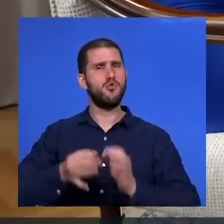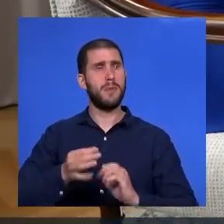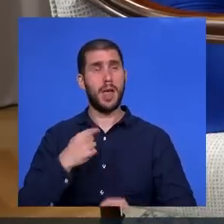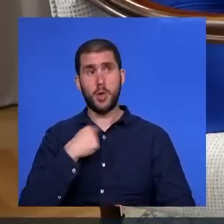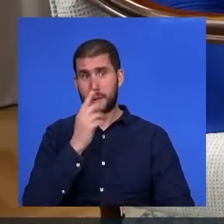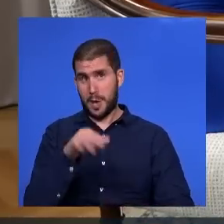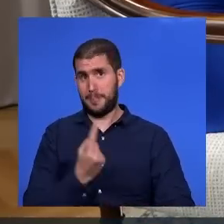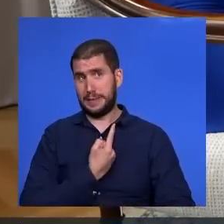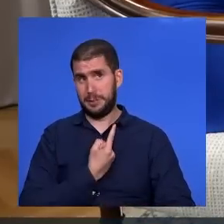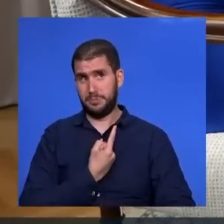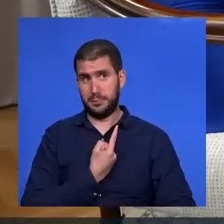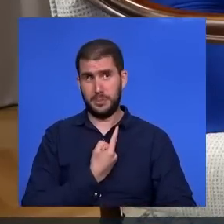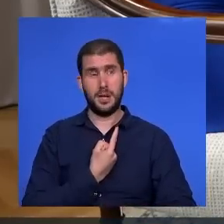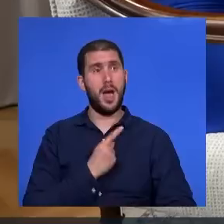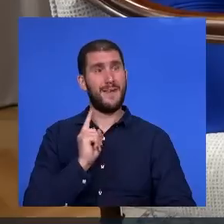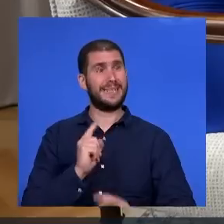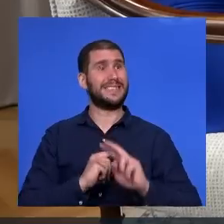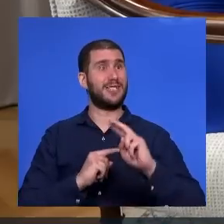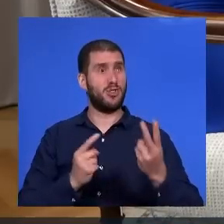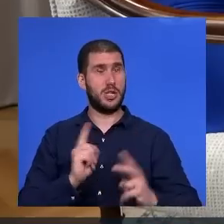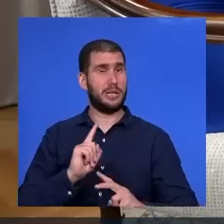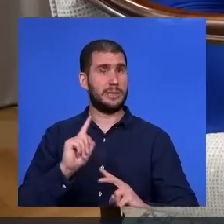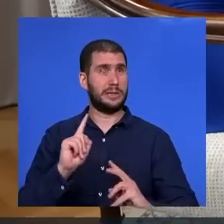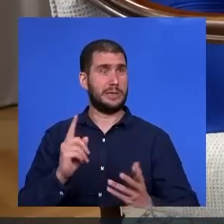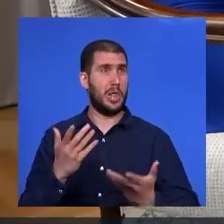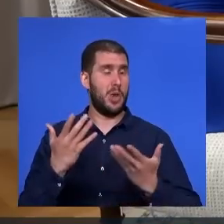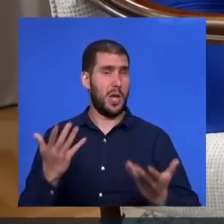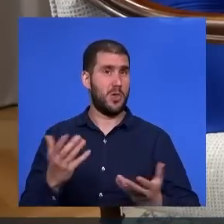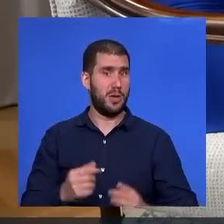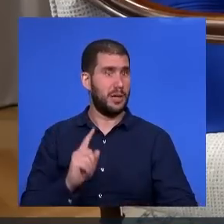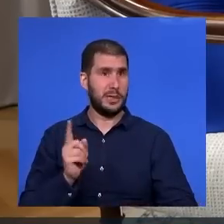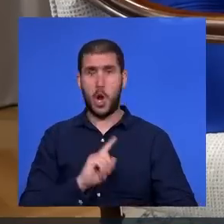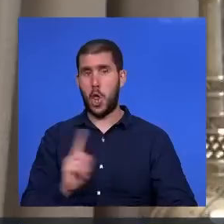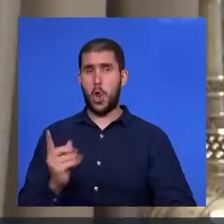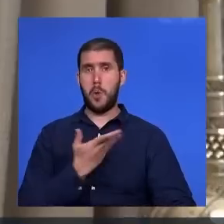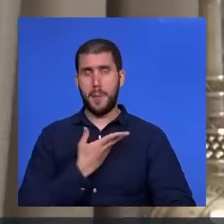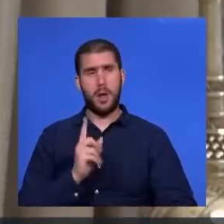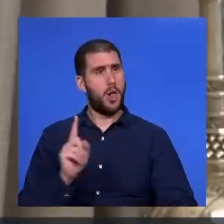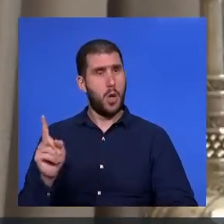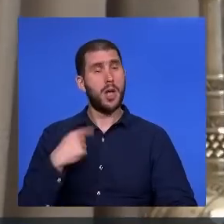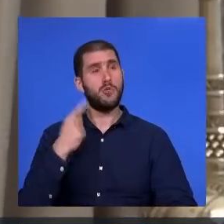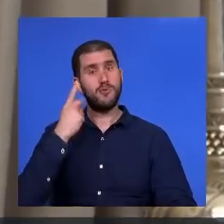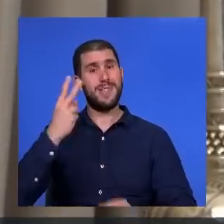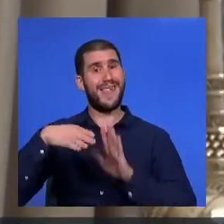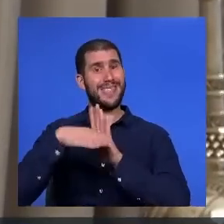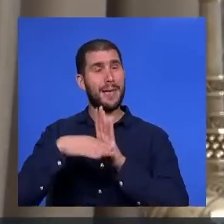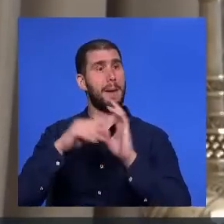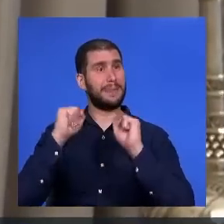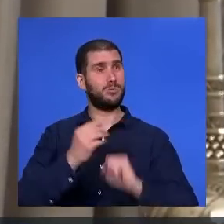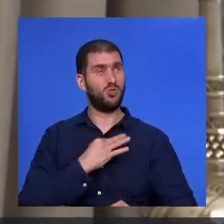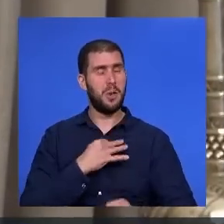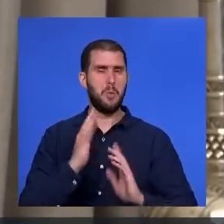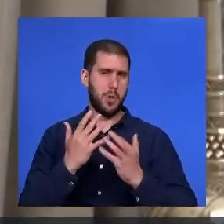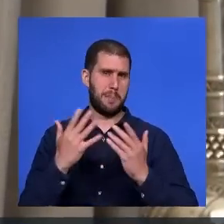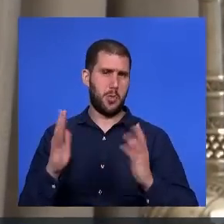את זה. אבל הצד השני, הצד השני בעצם מבחינתו זה ביג נו. לא נכון, שני התנאים הבסיסיים שלי הם מאוד